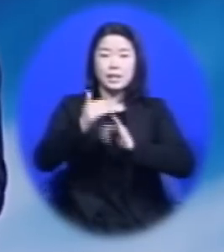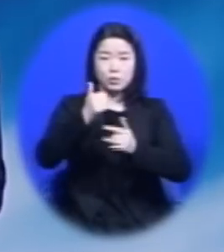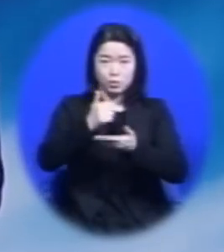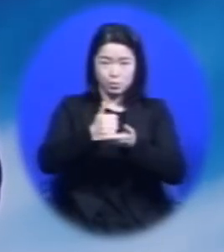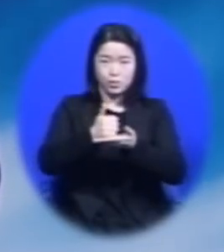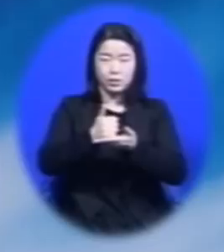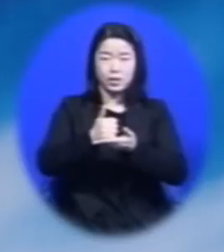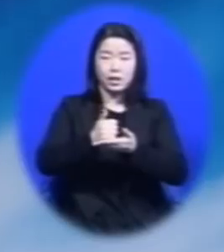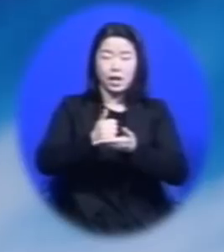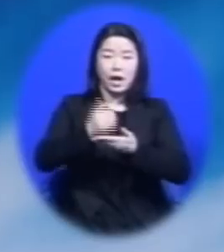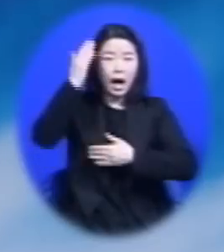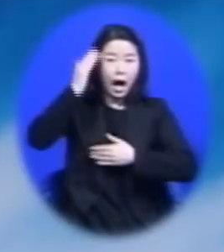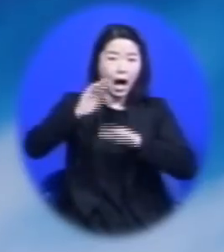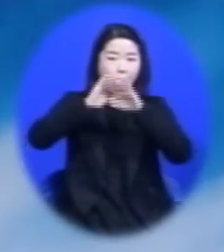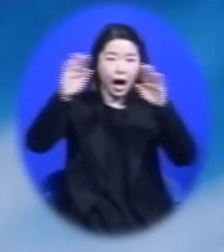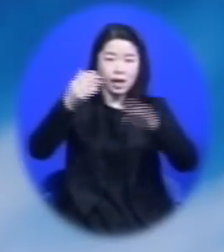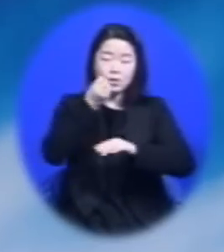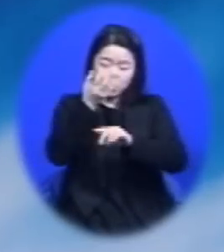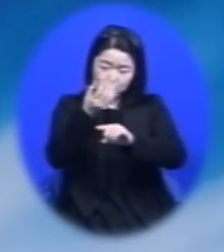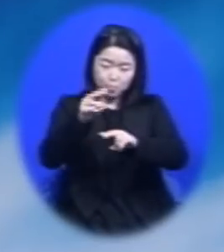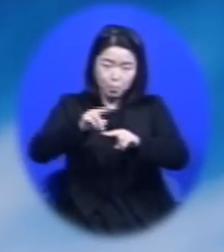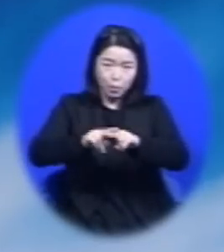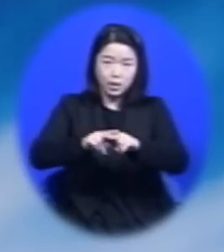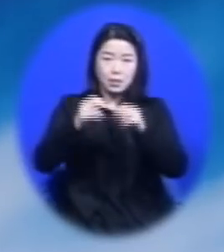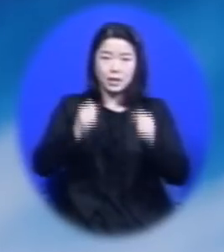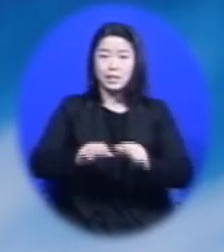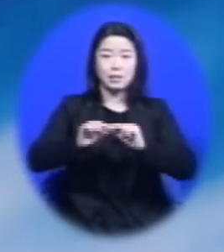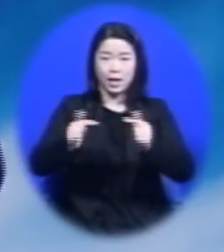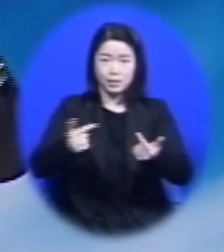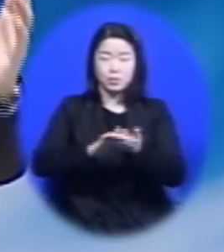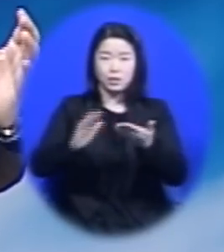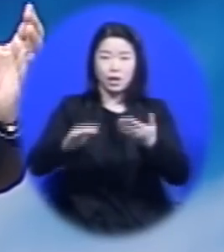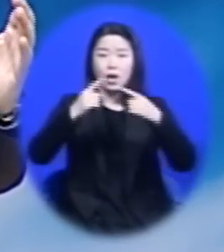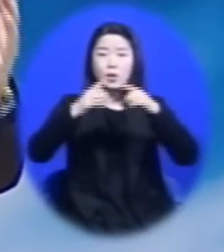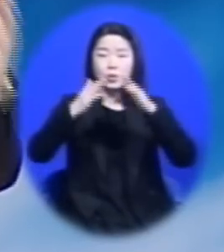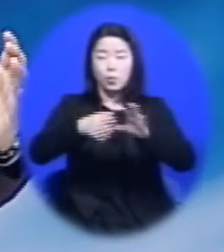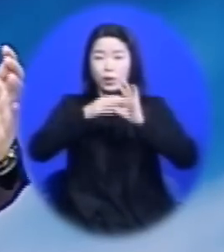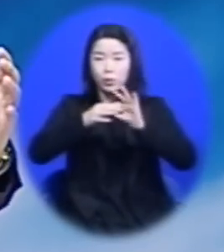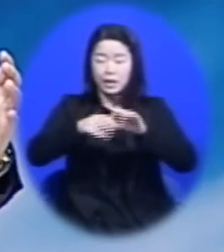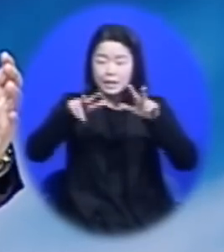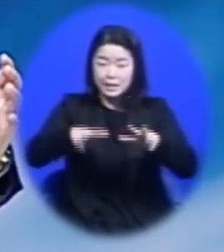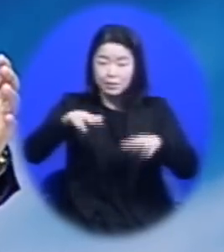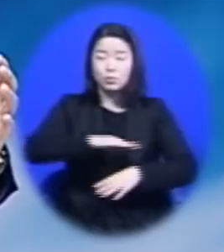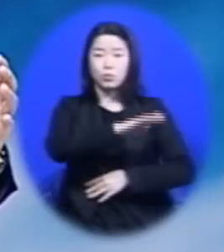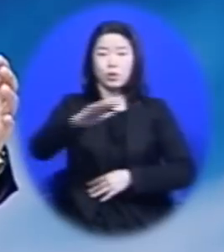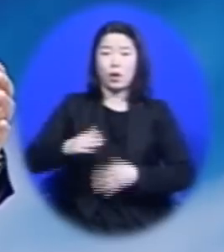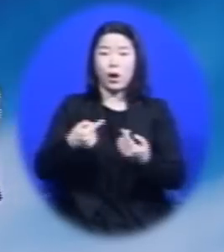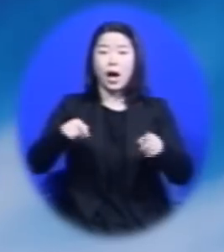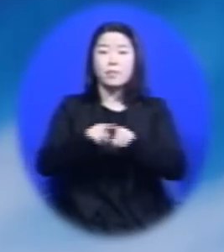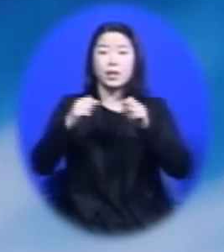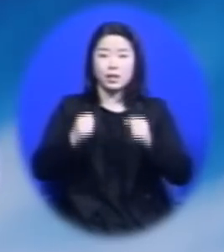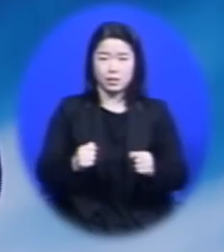예수님은 하늘 보좌에 계신 분이 아니십니다 아 교회를 통하여 지금 우리와 같이 계십니다